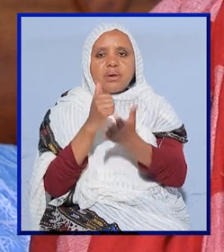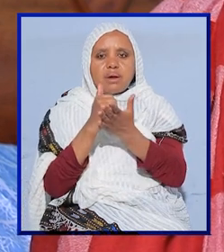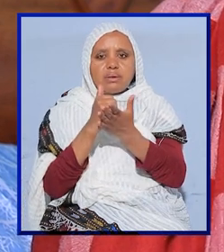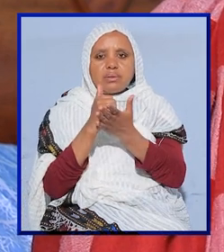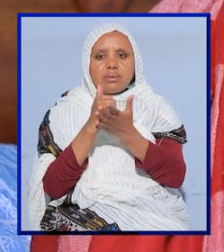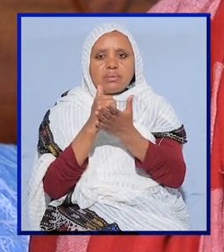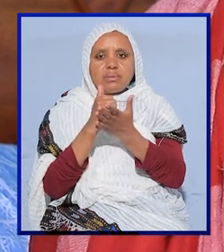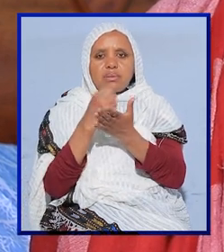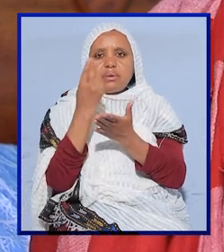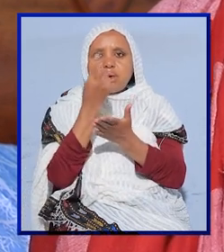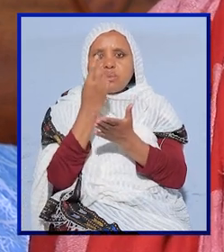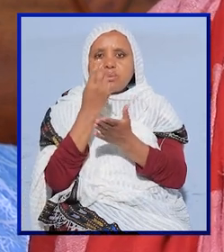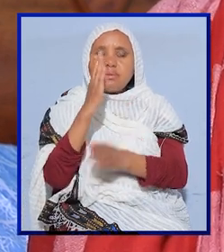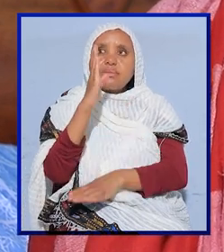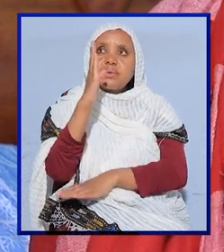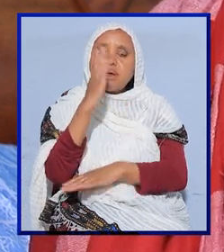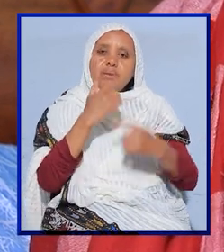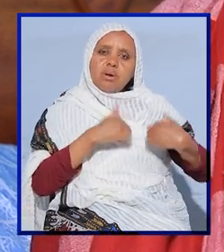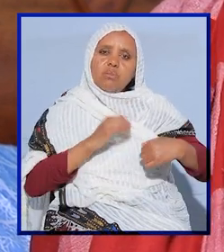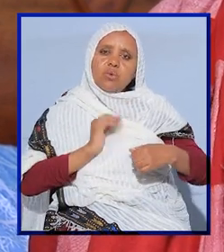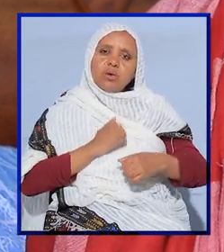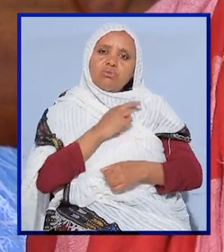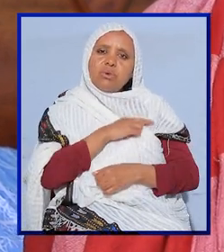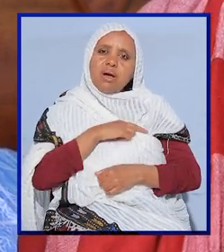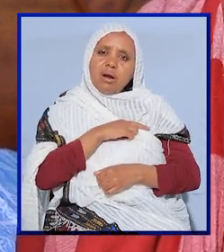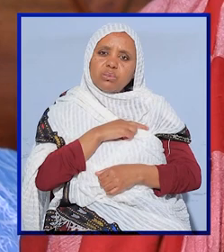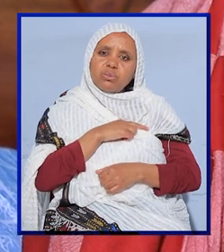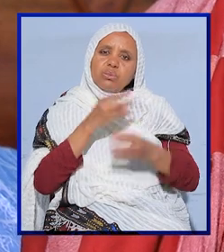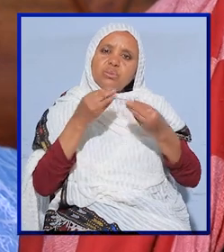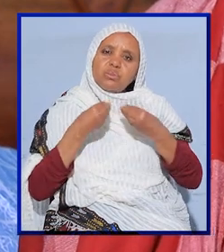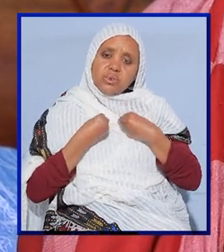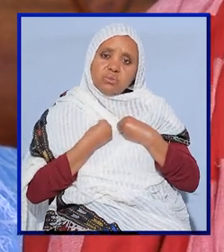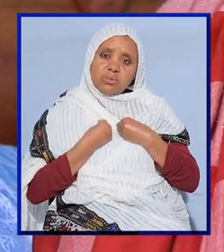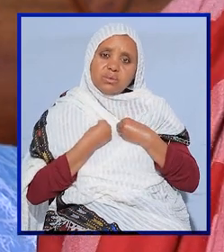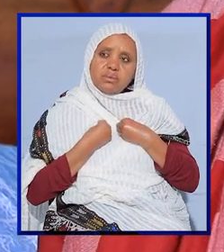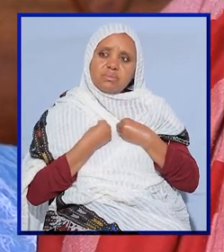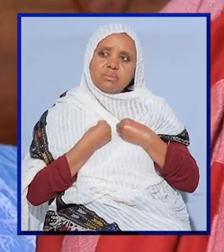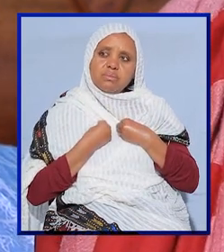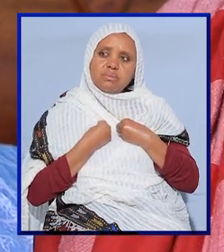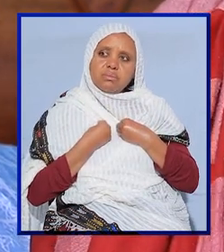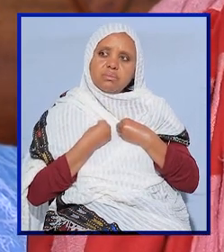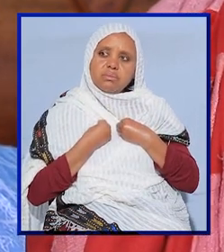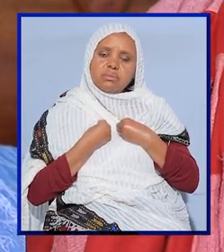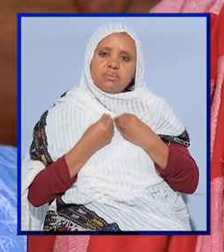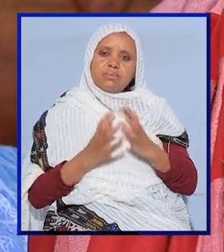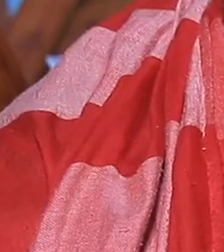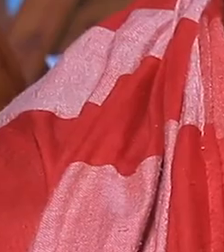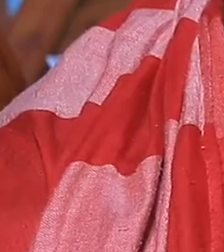እግዚአብሔር ቢረዳ ይችል እንዱ ቀበሌዎቹም እግዚአብሔር ልቡናቸውን አራፍተው ቢሰጡ